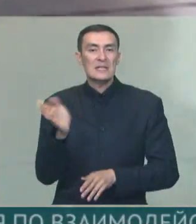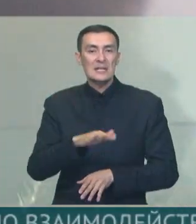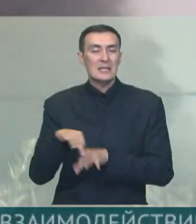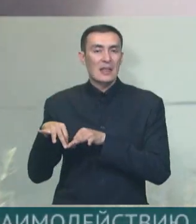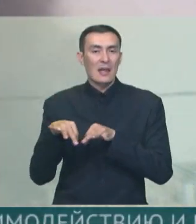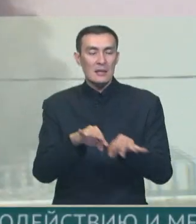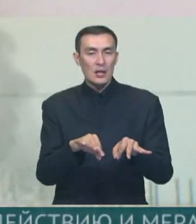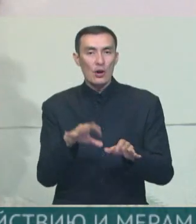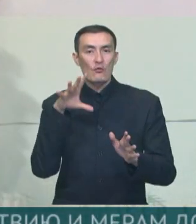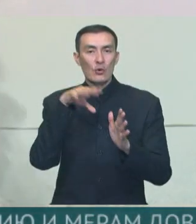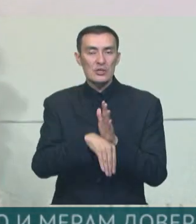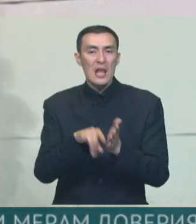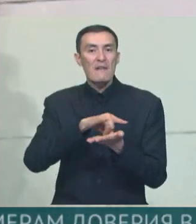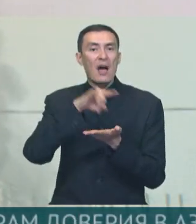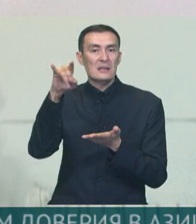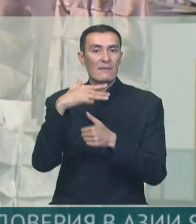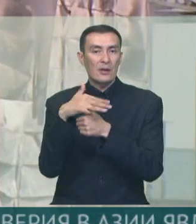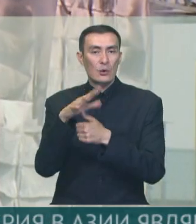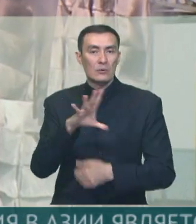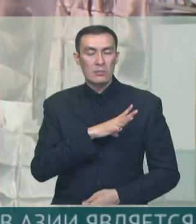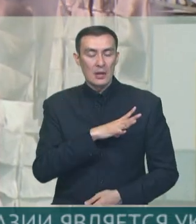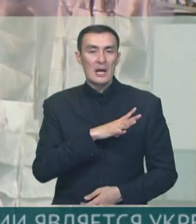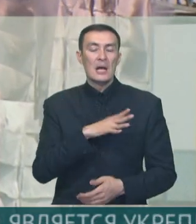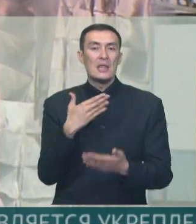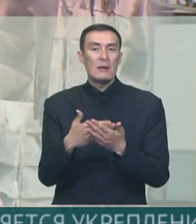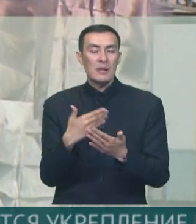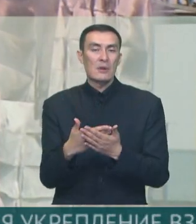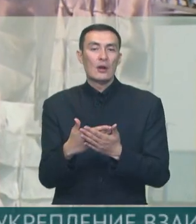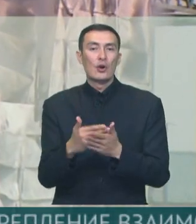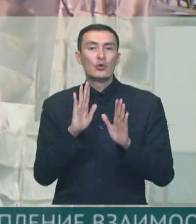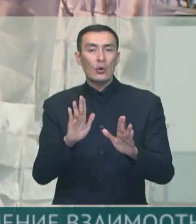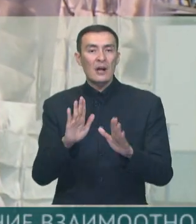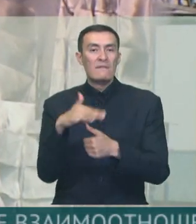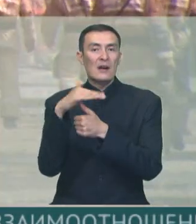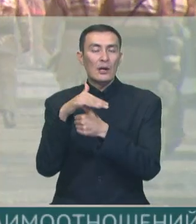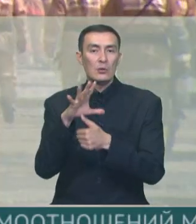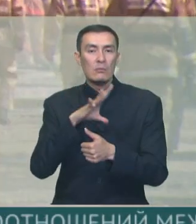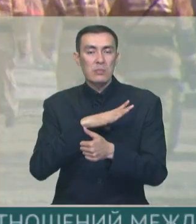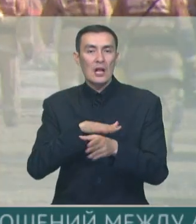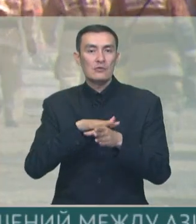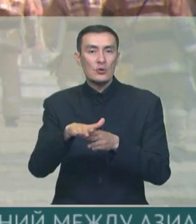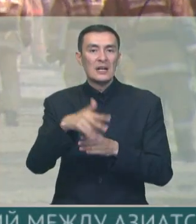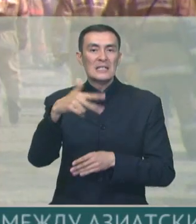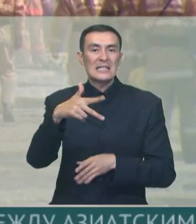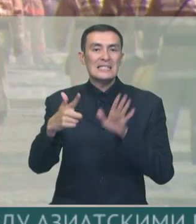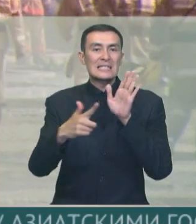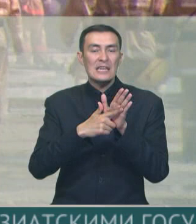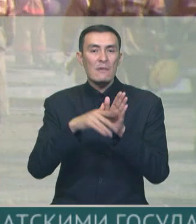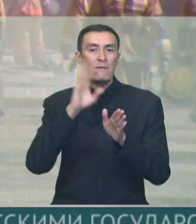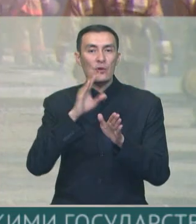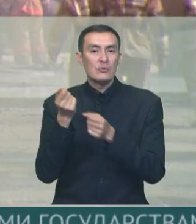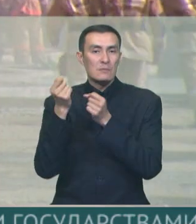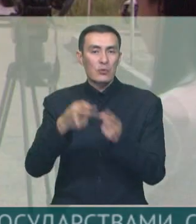техники, в том числе авиация. В частности, только с вертолета было осуществлено 37 сбросов